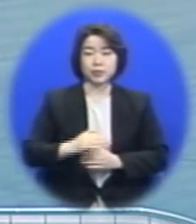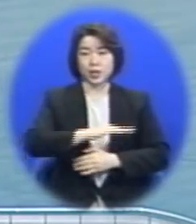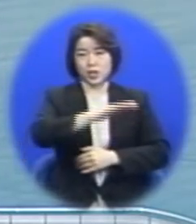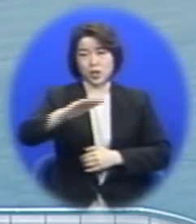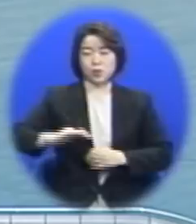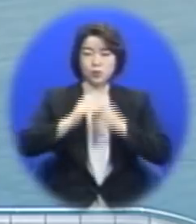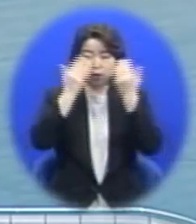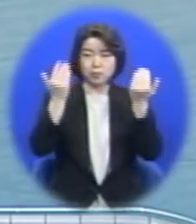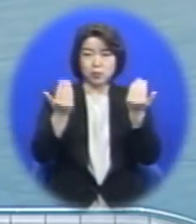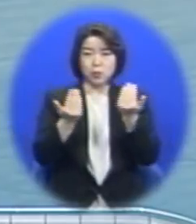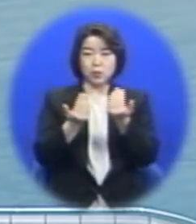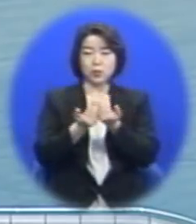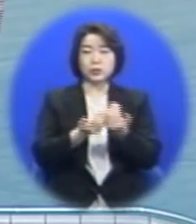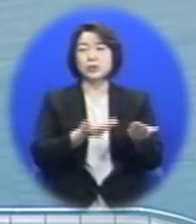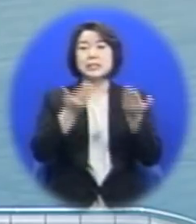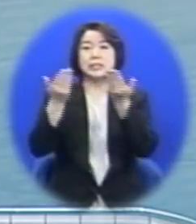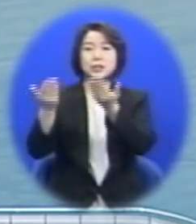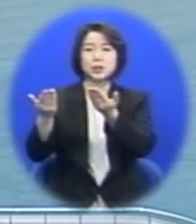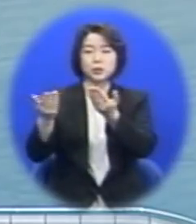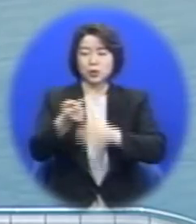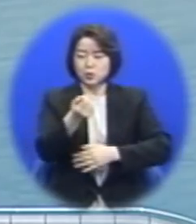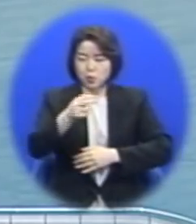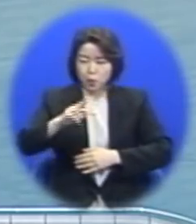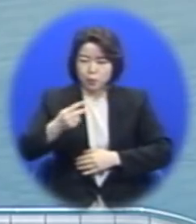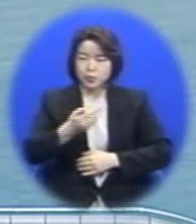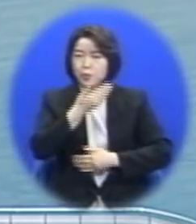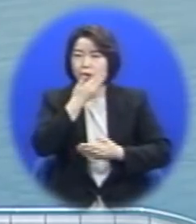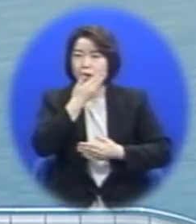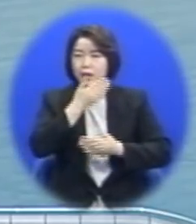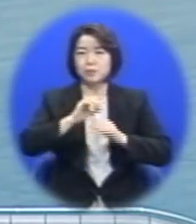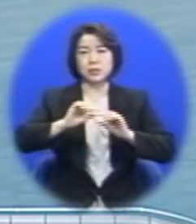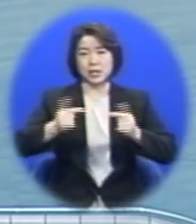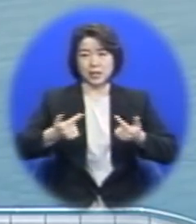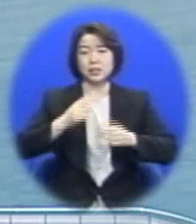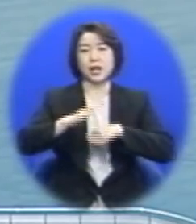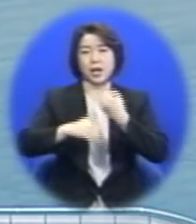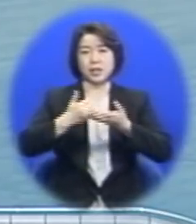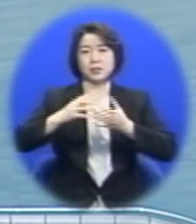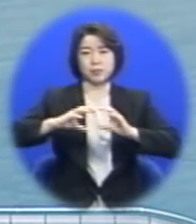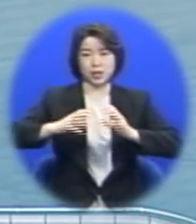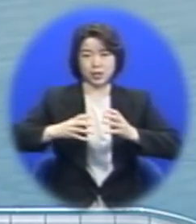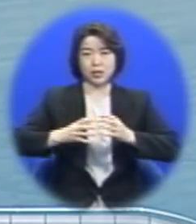우리의 모든 것을 다 바쳐도 조금도 아깝지 않은 것이 하나님의 나라입니다.